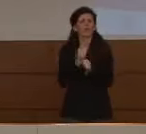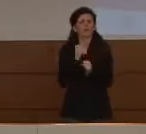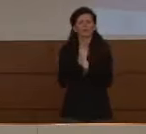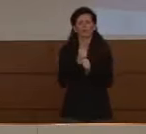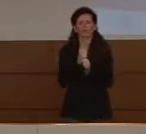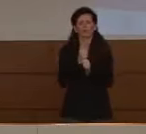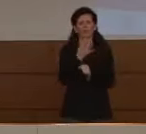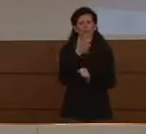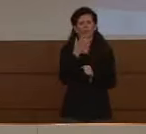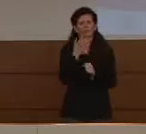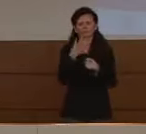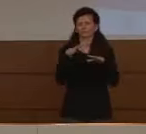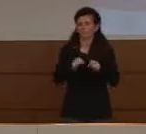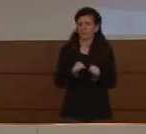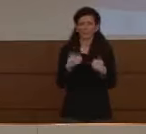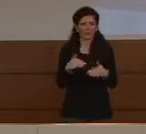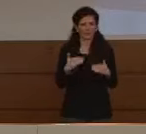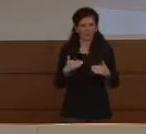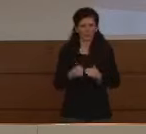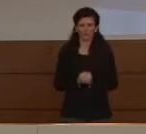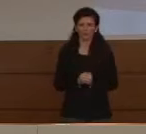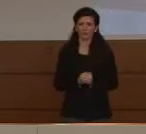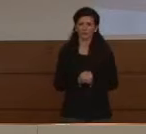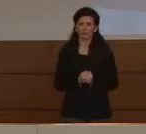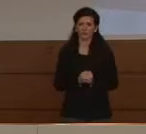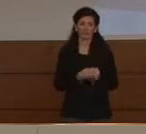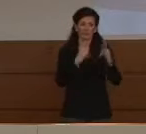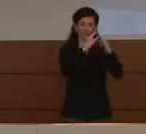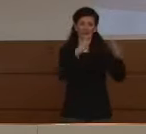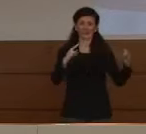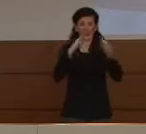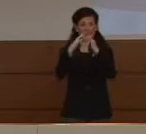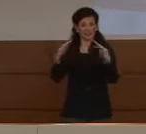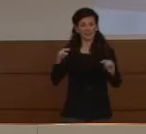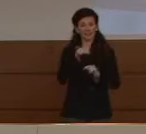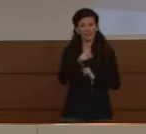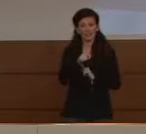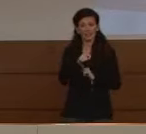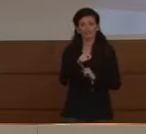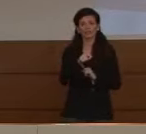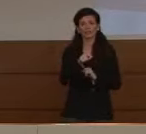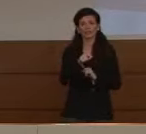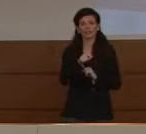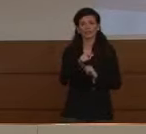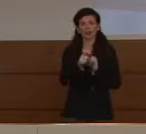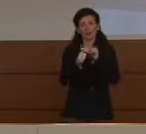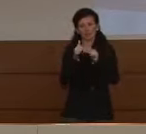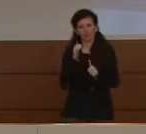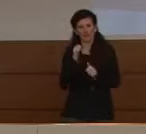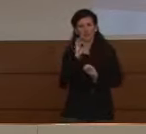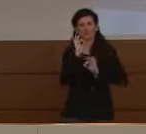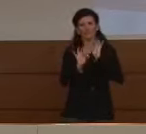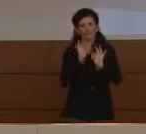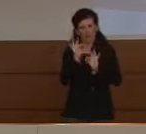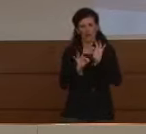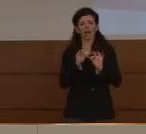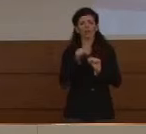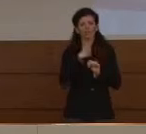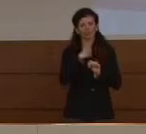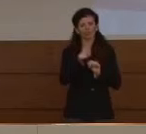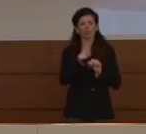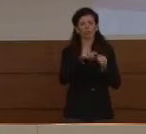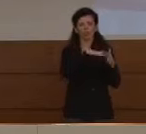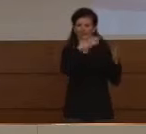facendo il numero totale delle tende di pre triage che sono installate